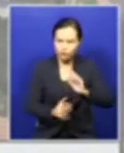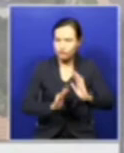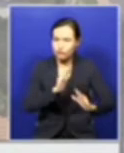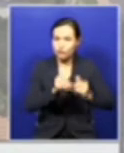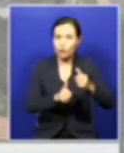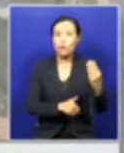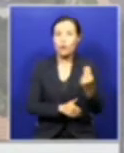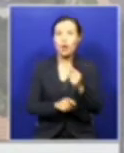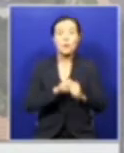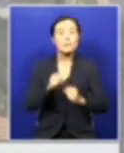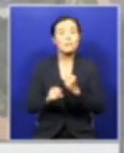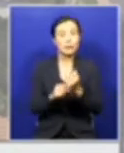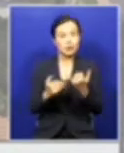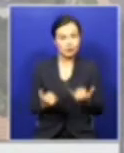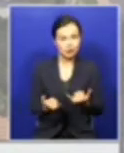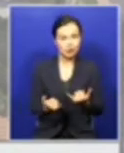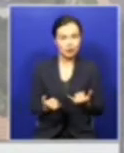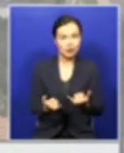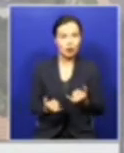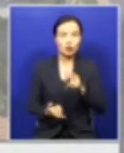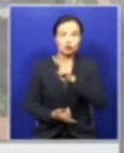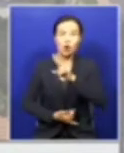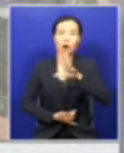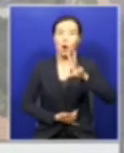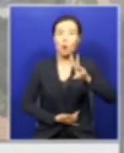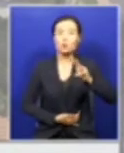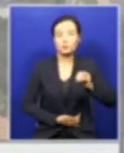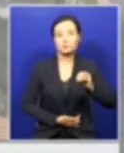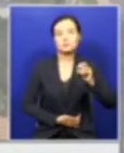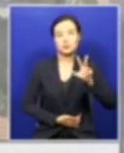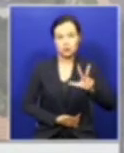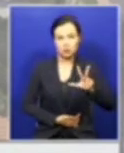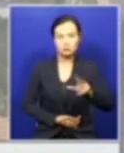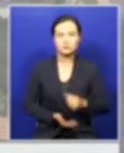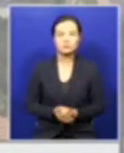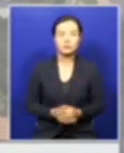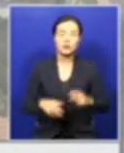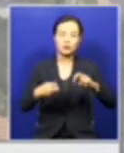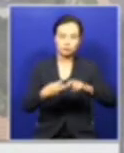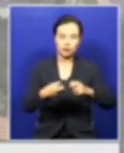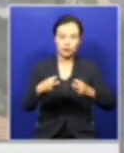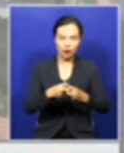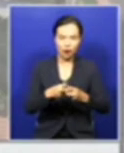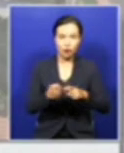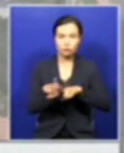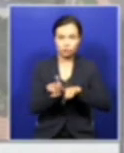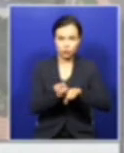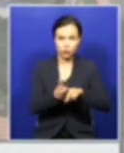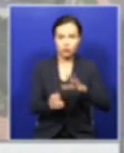และในปีนี้เองค่ะปี2563เราเกิดวิกฤตโรคระบาดโ